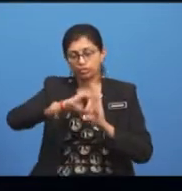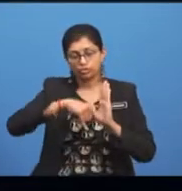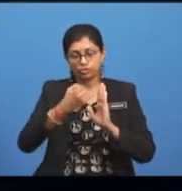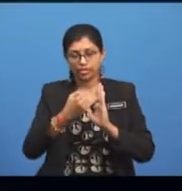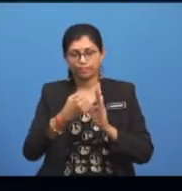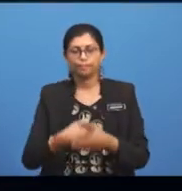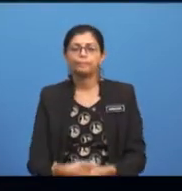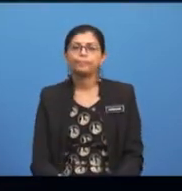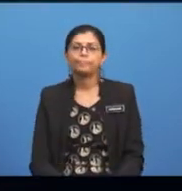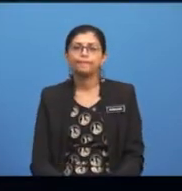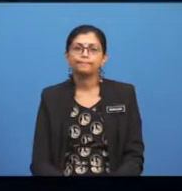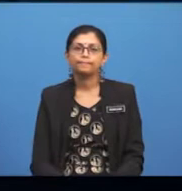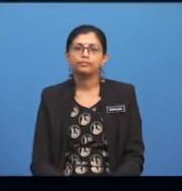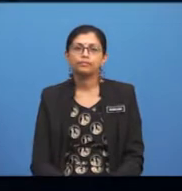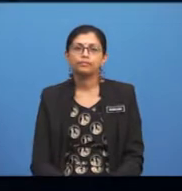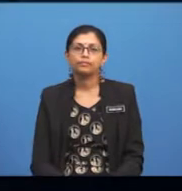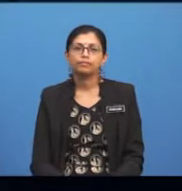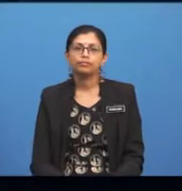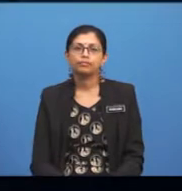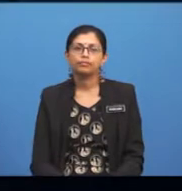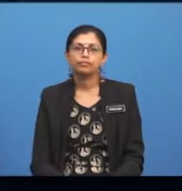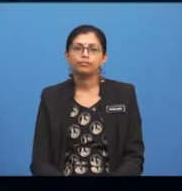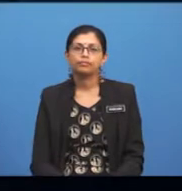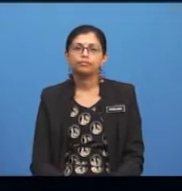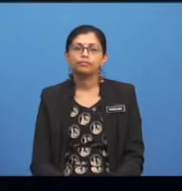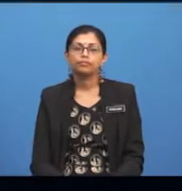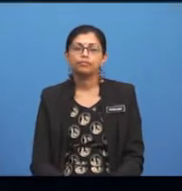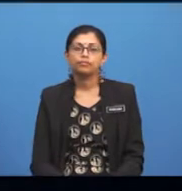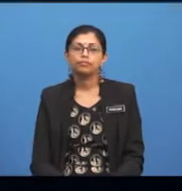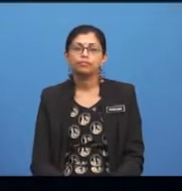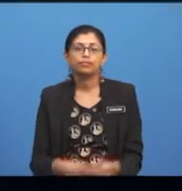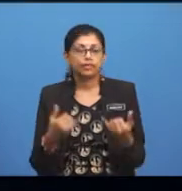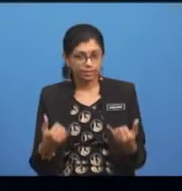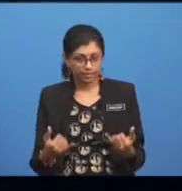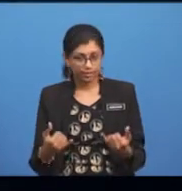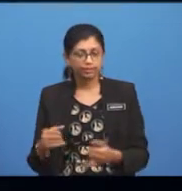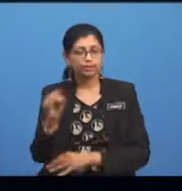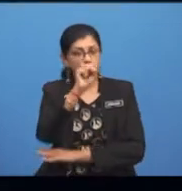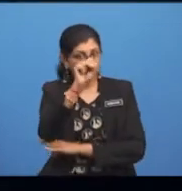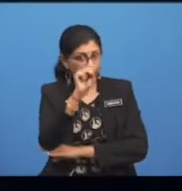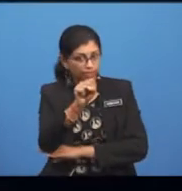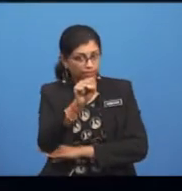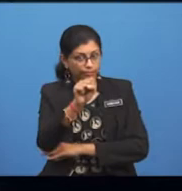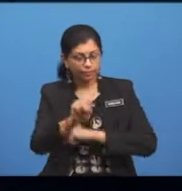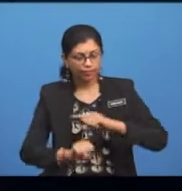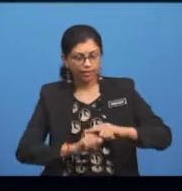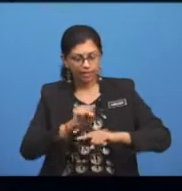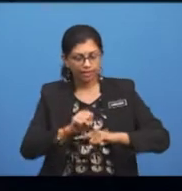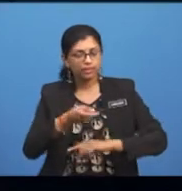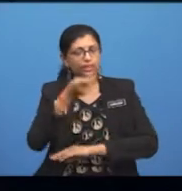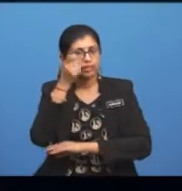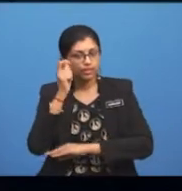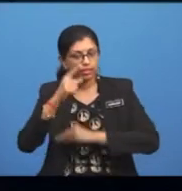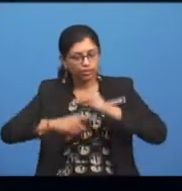jam sehari semalam. Sekarang ini, Adakah persoalannya satelit tadi